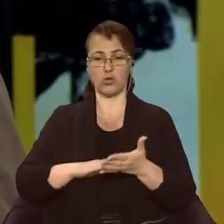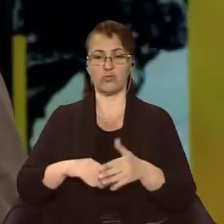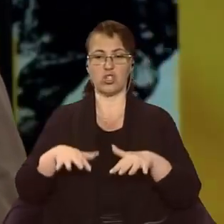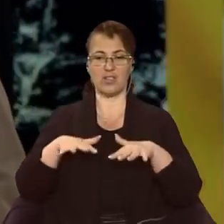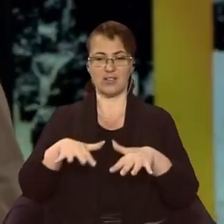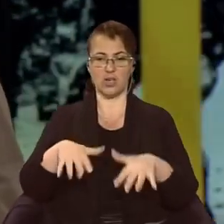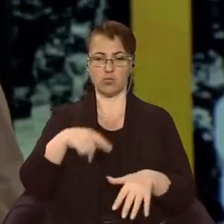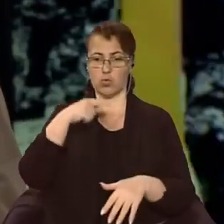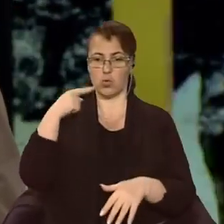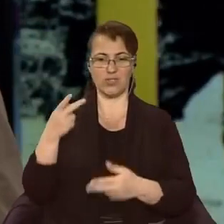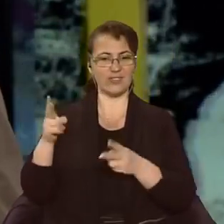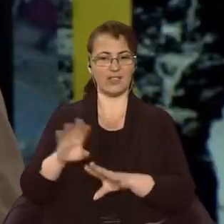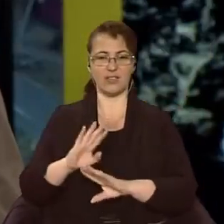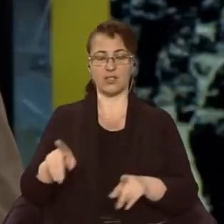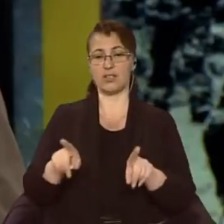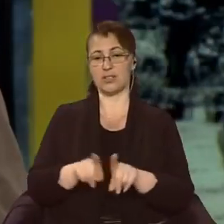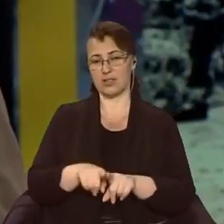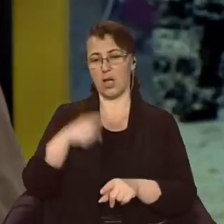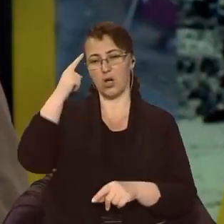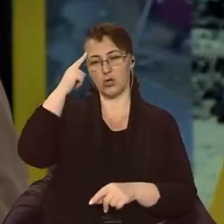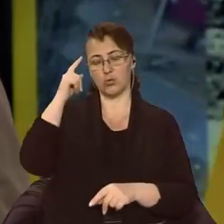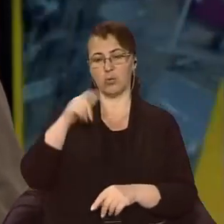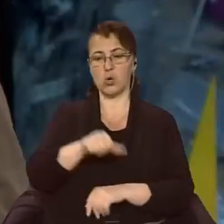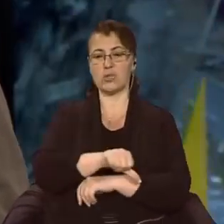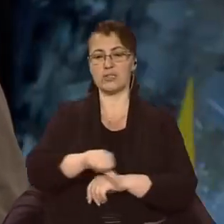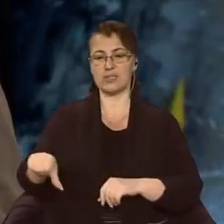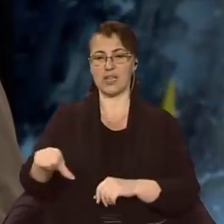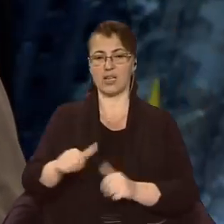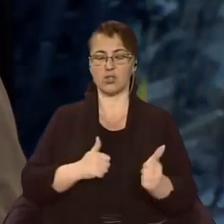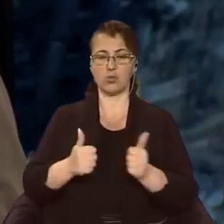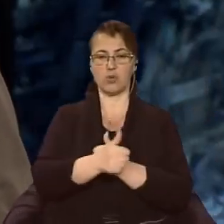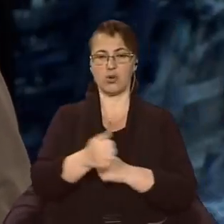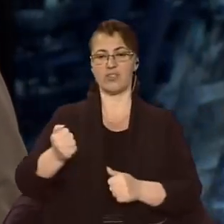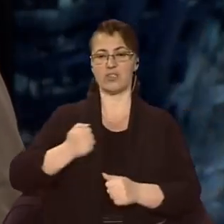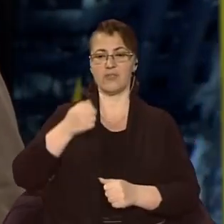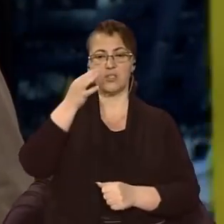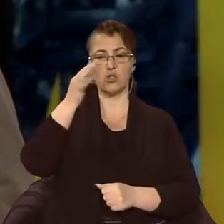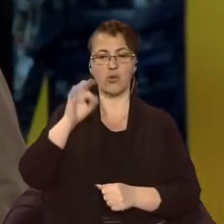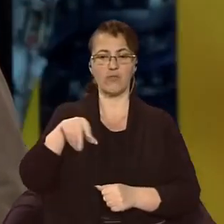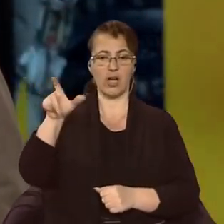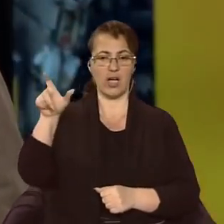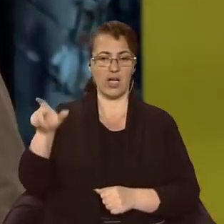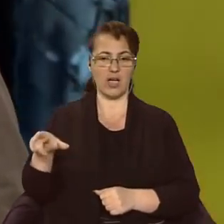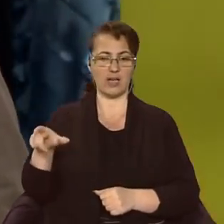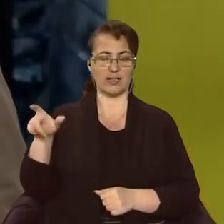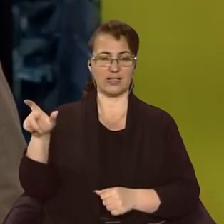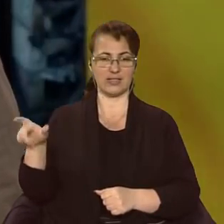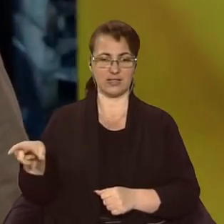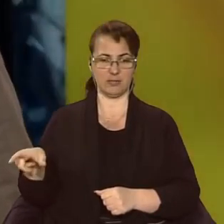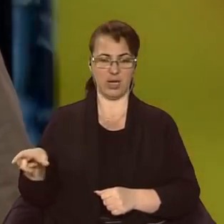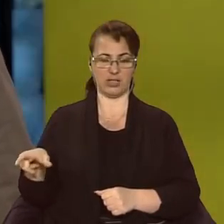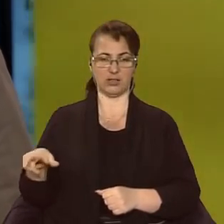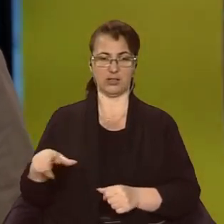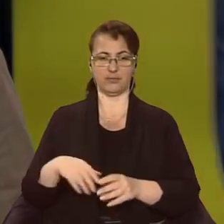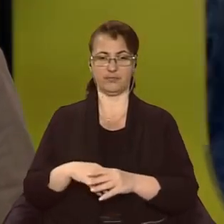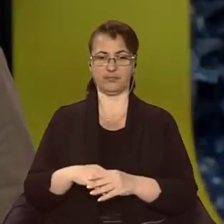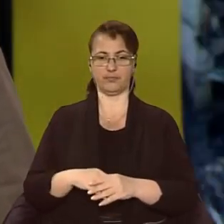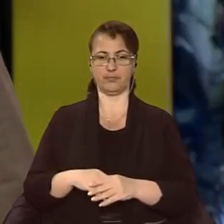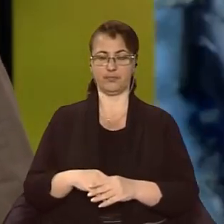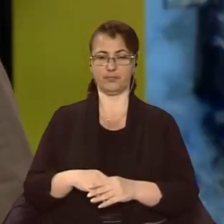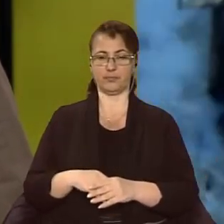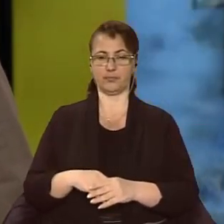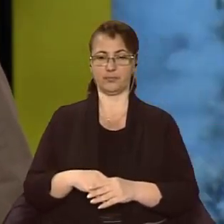залишається. Так припускають західні провідні військові експерти Майкл Кофман та Роберт